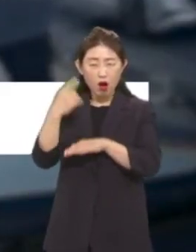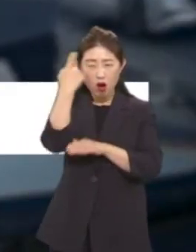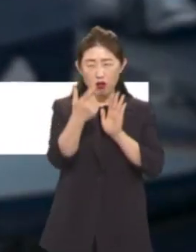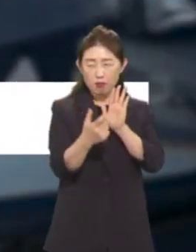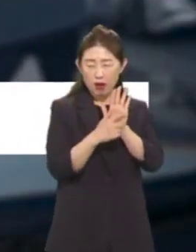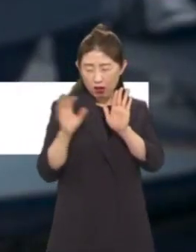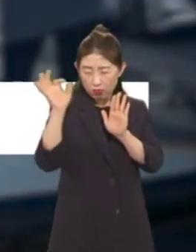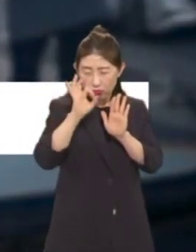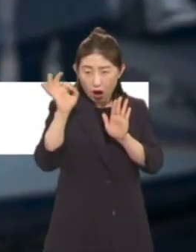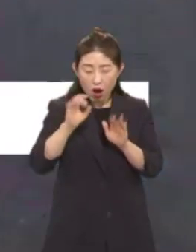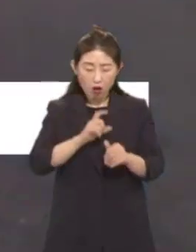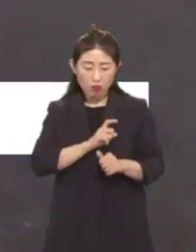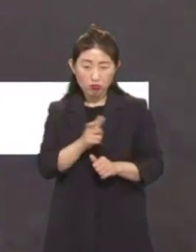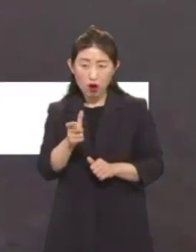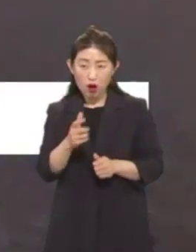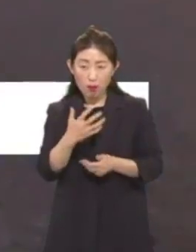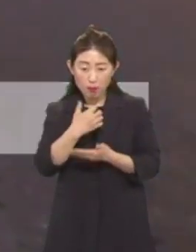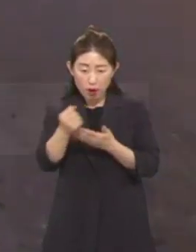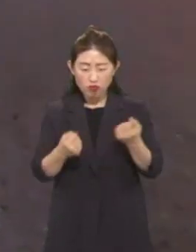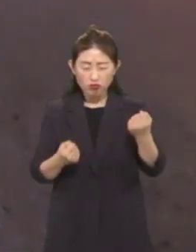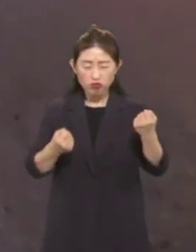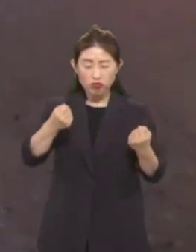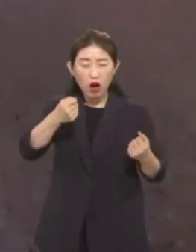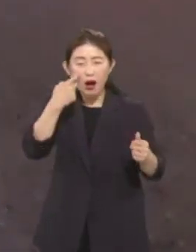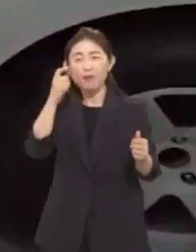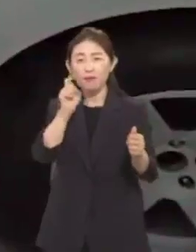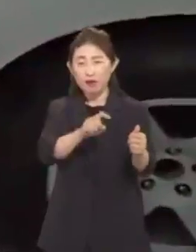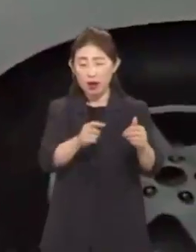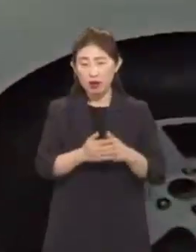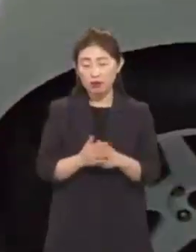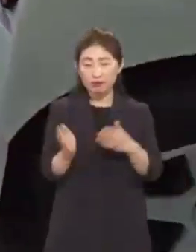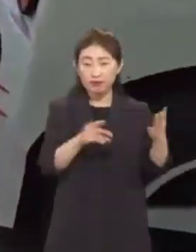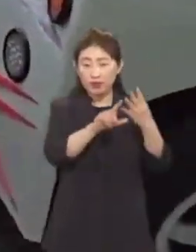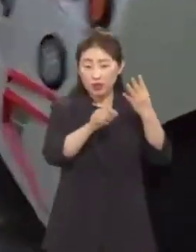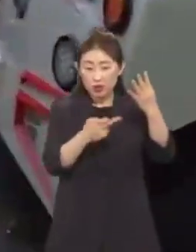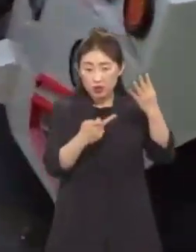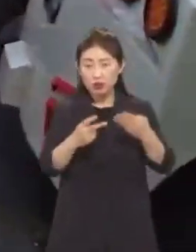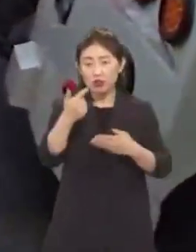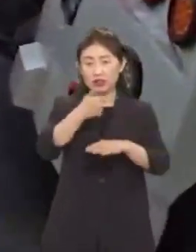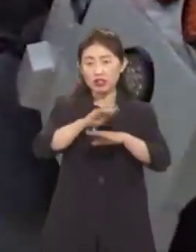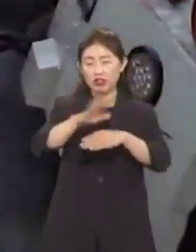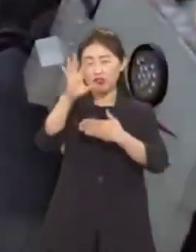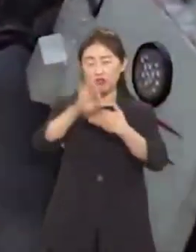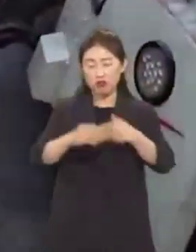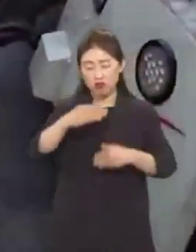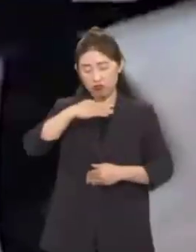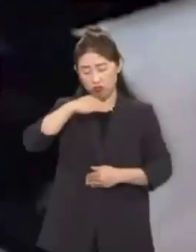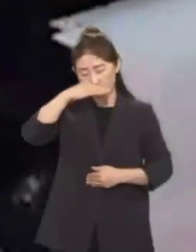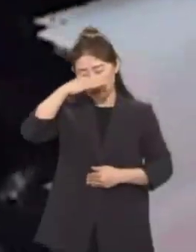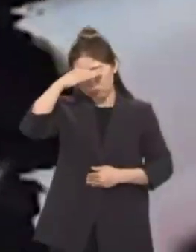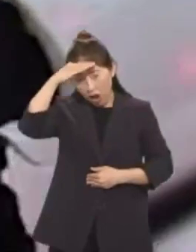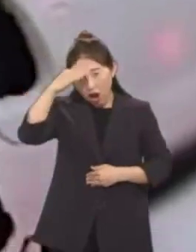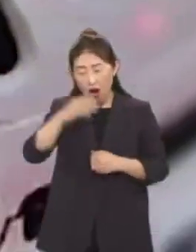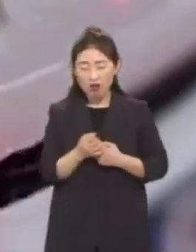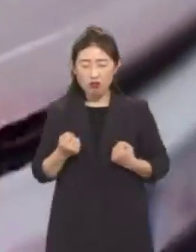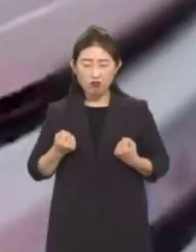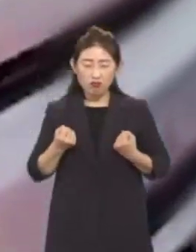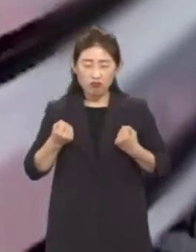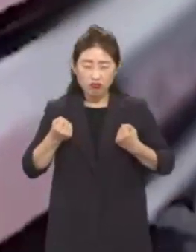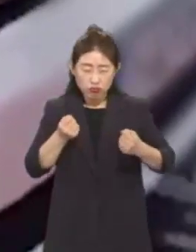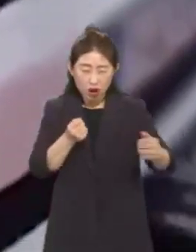올랐는데 무면허 운전을 하다 적발된 겁니다. 지난 12일에도 대전 서구에서 만취한 20대가 역주행하다